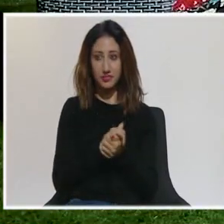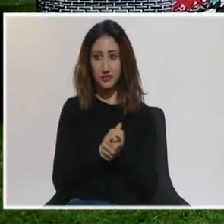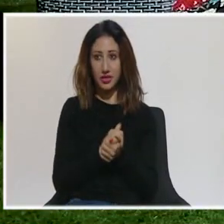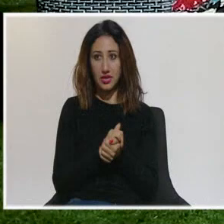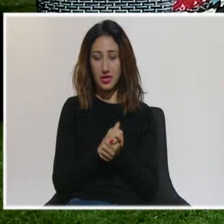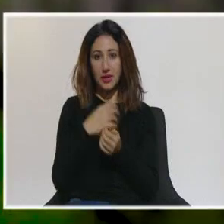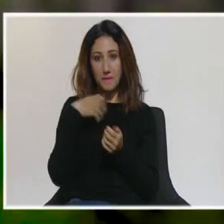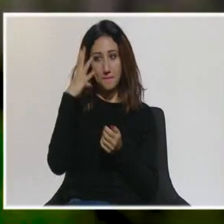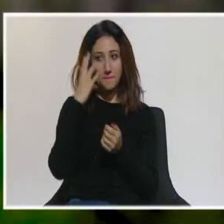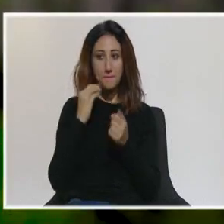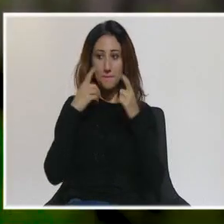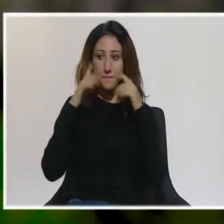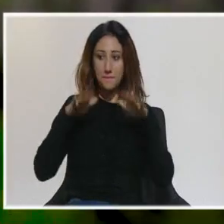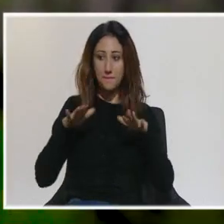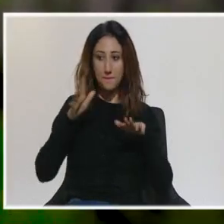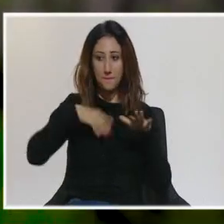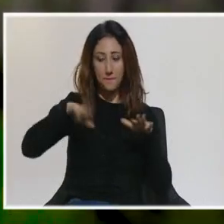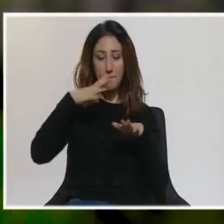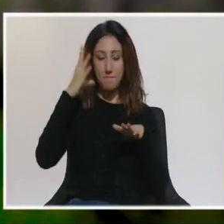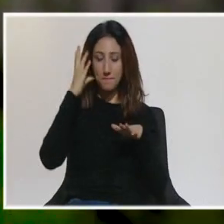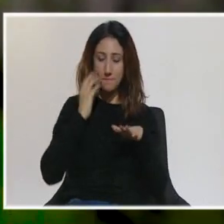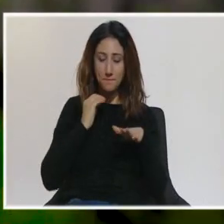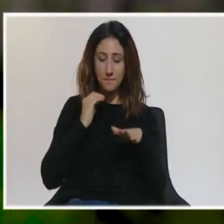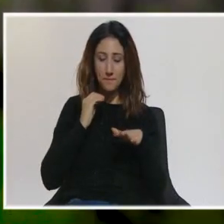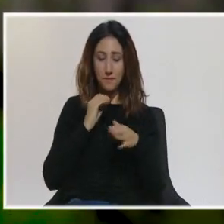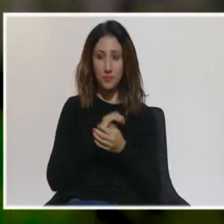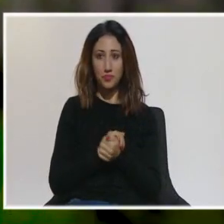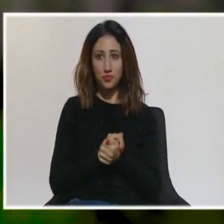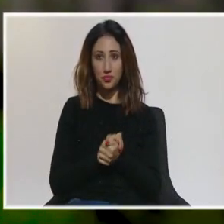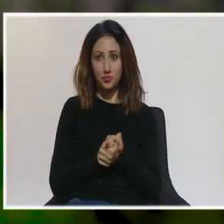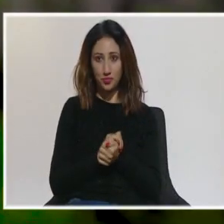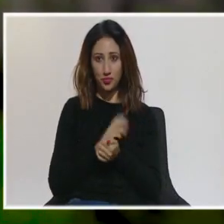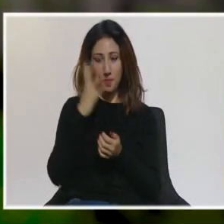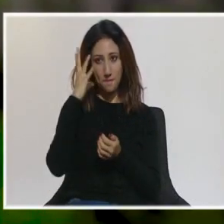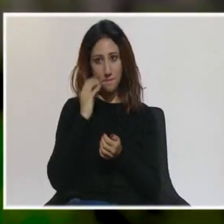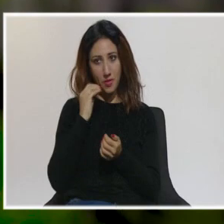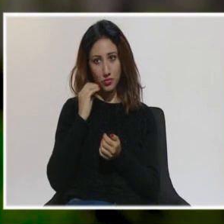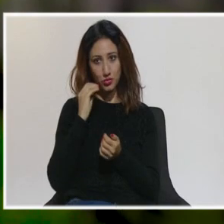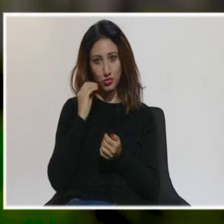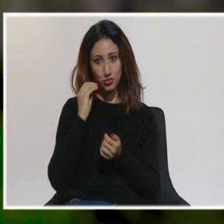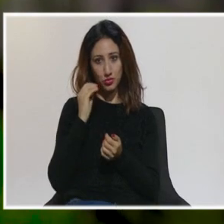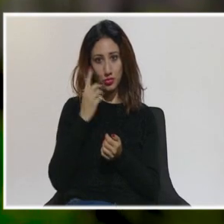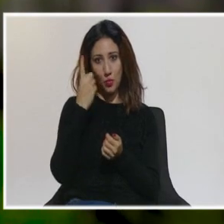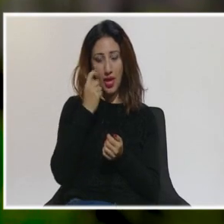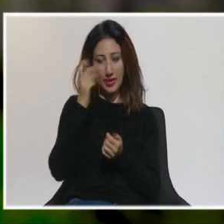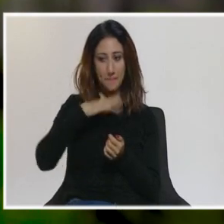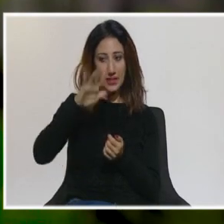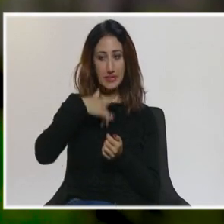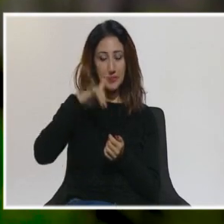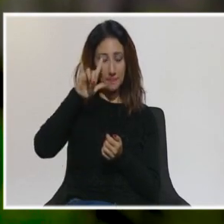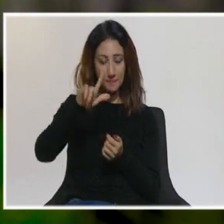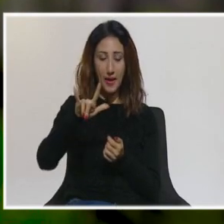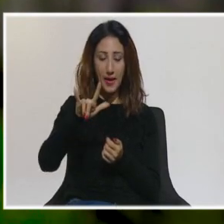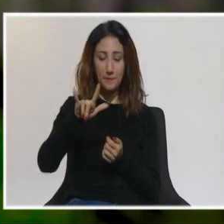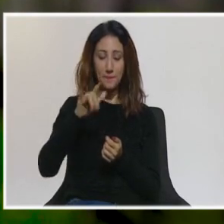خليتوني اعيش معاكم يعني وقت بجد جميل وسعيد. وانت واحد من الناس اللي احنا بنحبهم